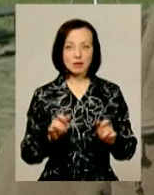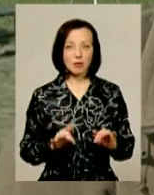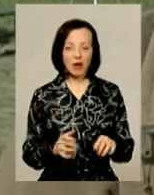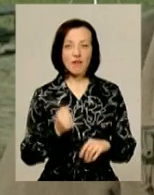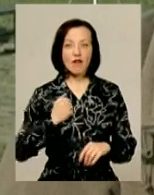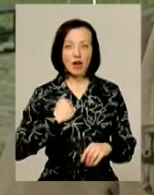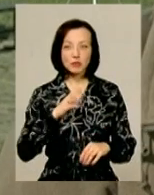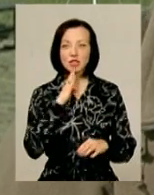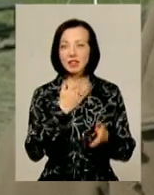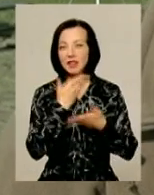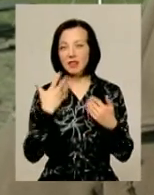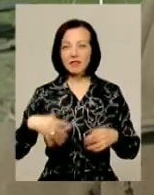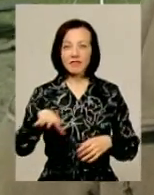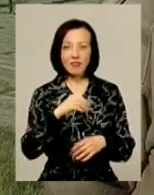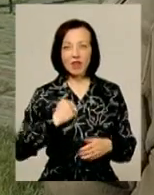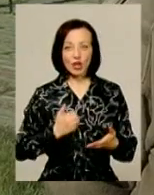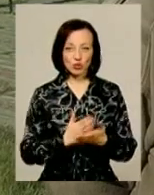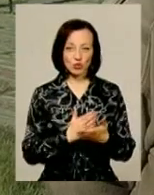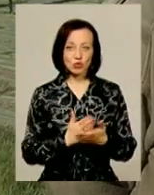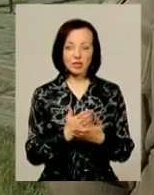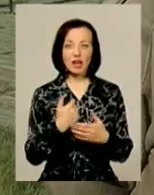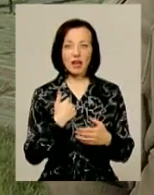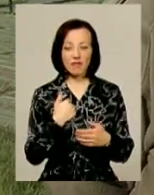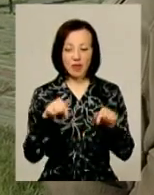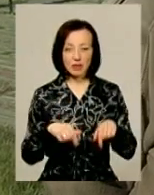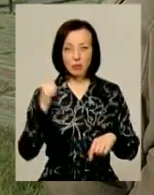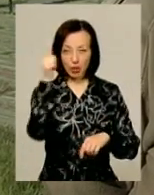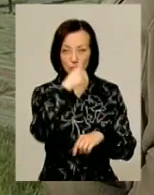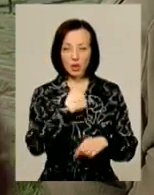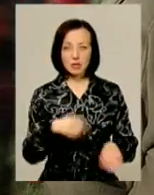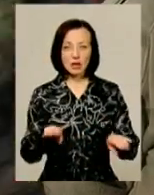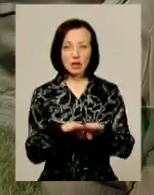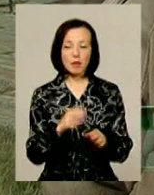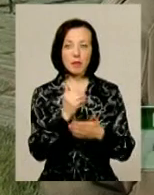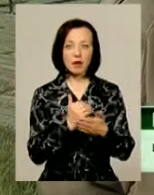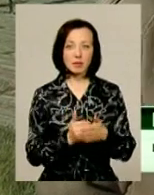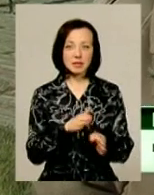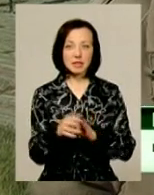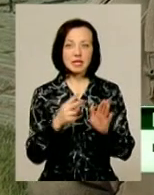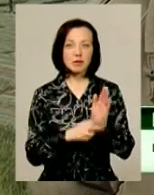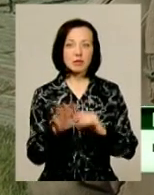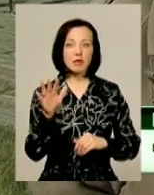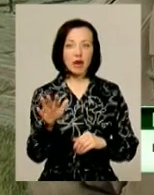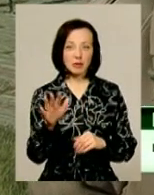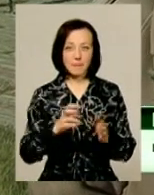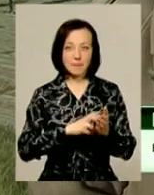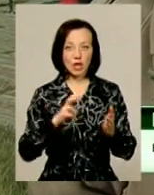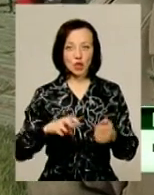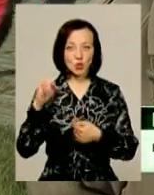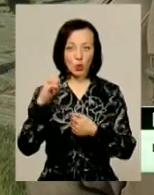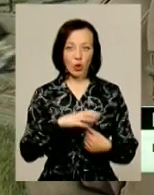армії жінок немає, ми всі військовослужбовці. В цьому році я закрила програму, сьогодні я здійснила 75-й прыжок.